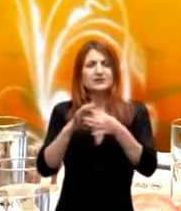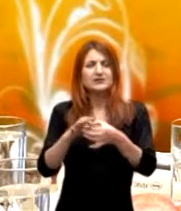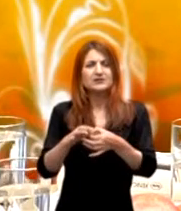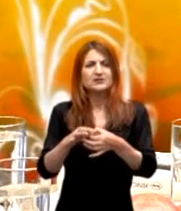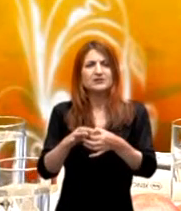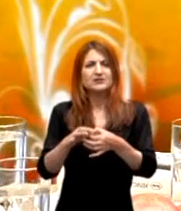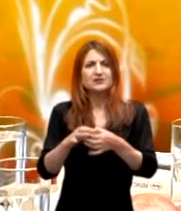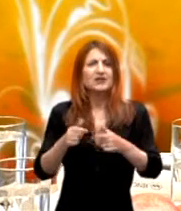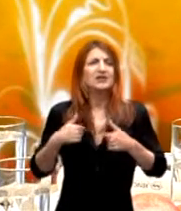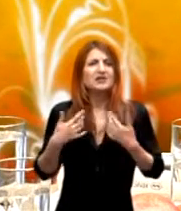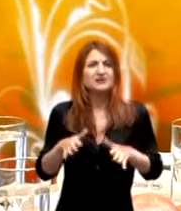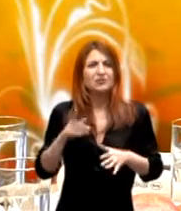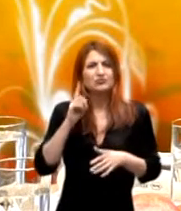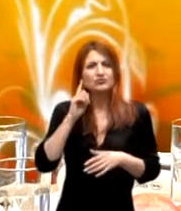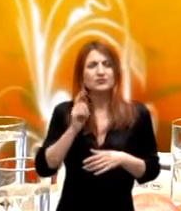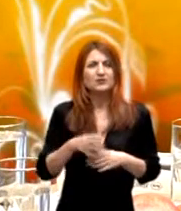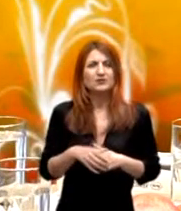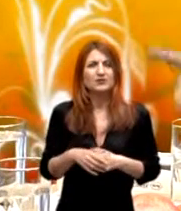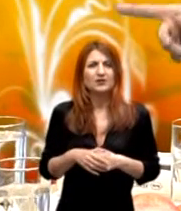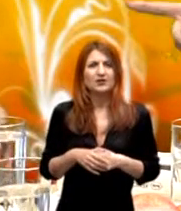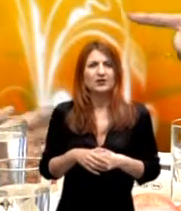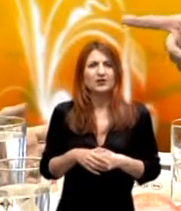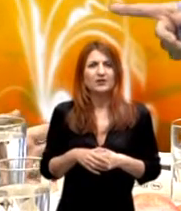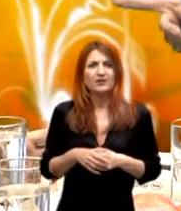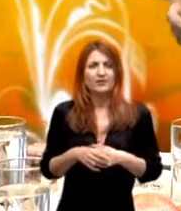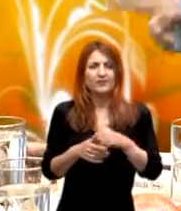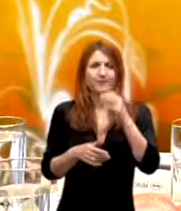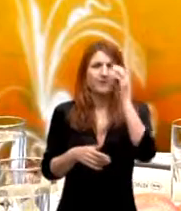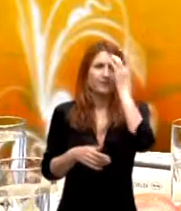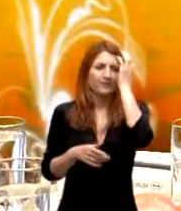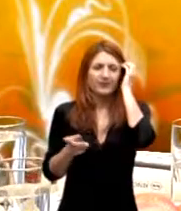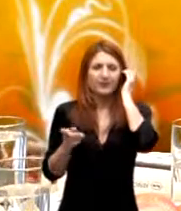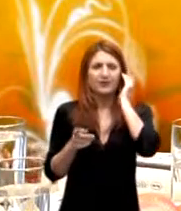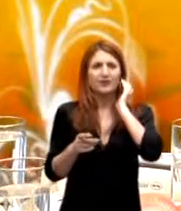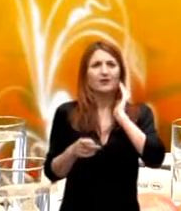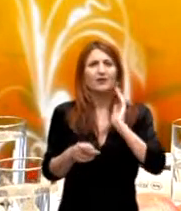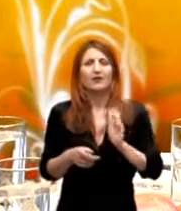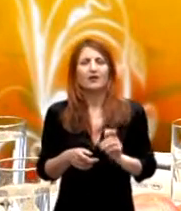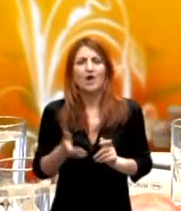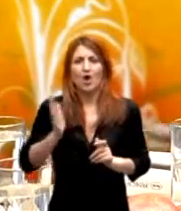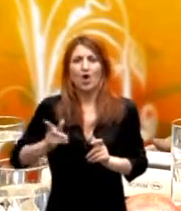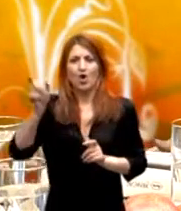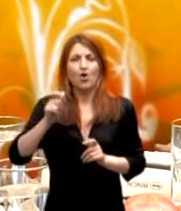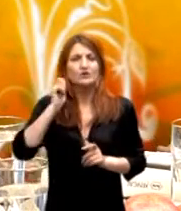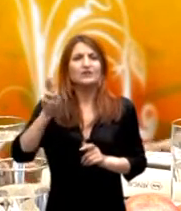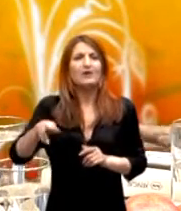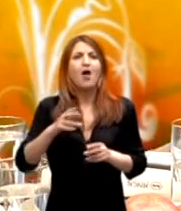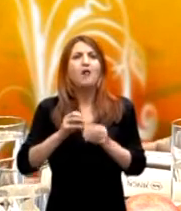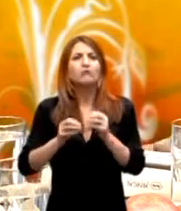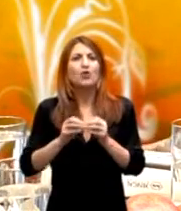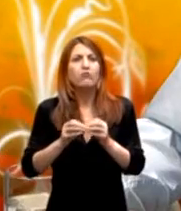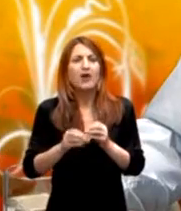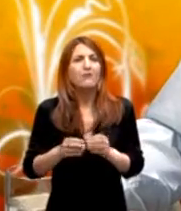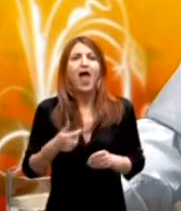Ja jako slabo čujem. Da. Ja ovako, evo, vidim da gospođa ima problem, ali dijagnozu